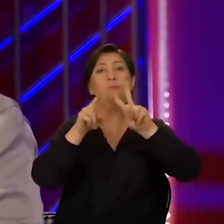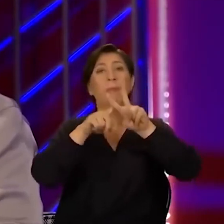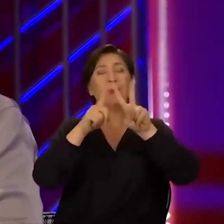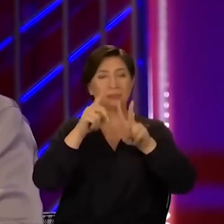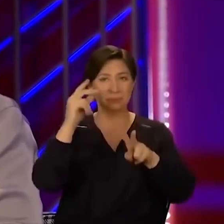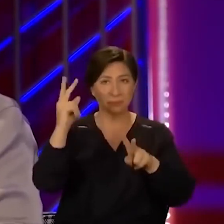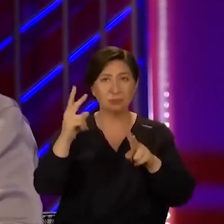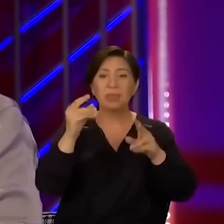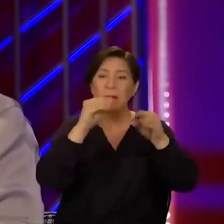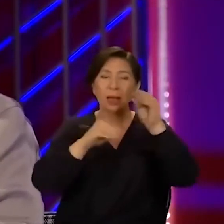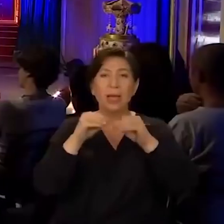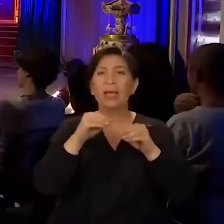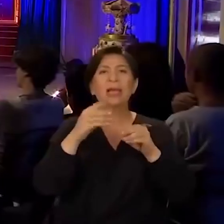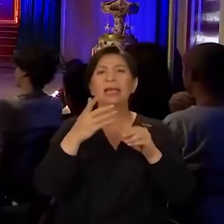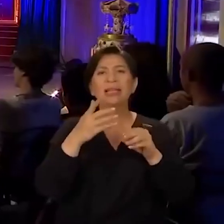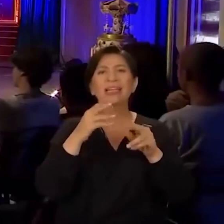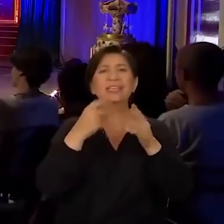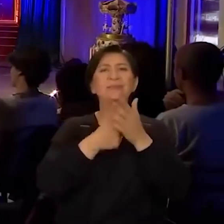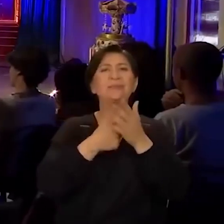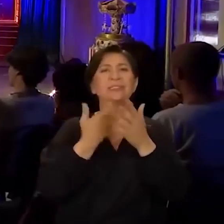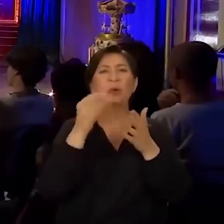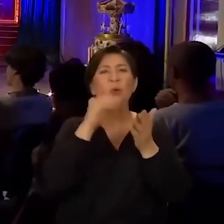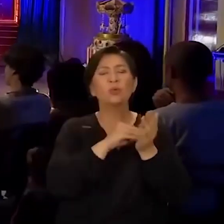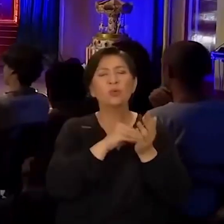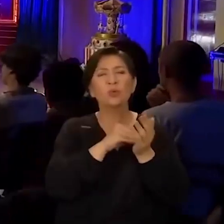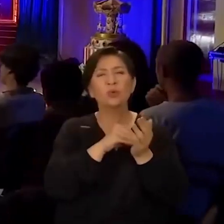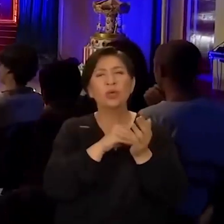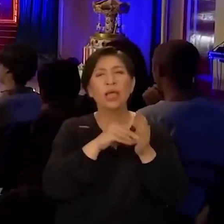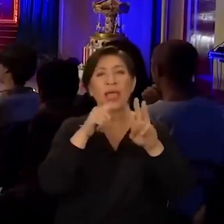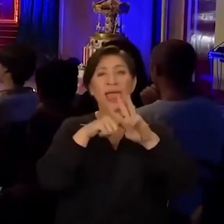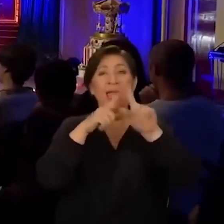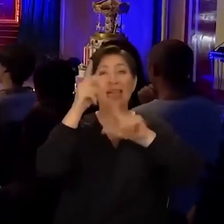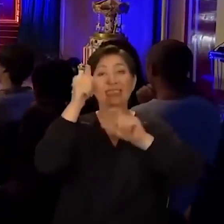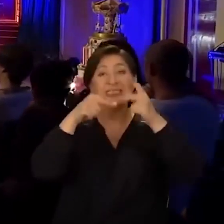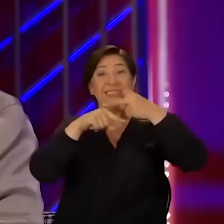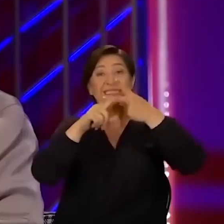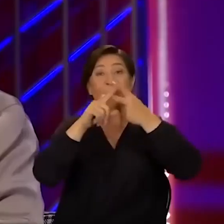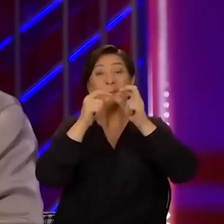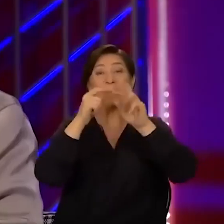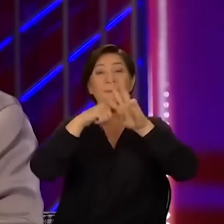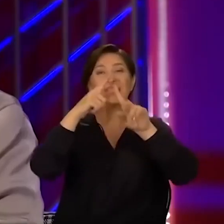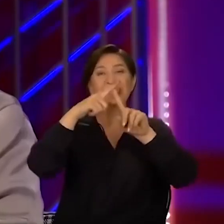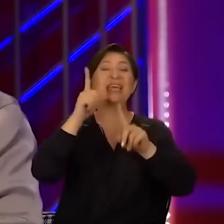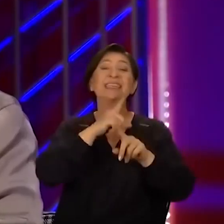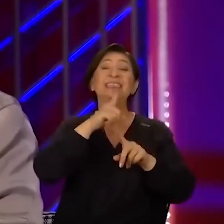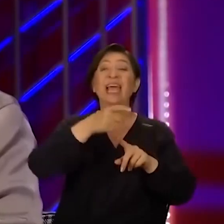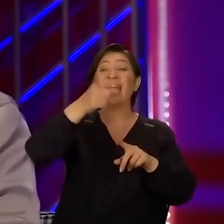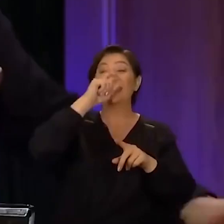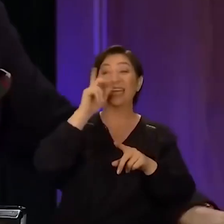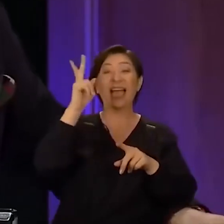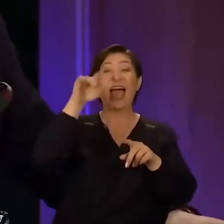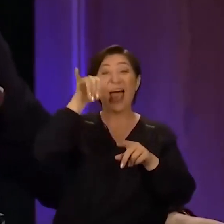taşın arkasında Ozan Doğulu yaptı Aslında Kenan Doğulu koydu nereye koyduysan i Elizabeth çok güzel İngiltere kraliçesi